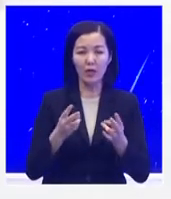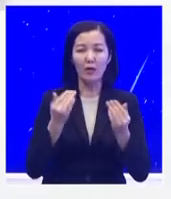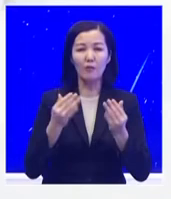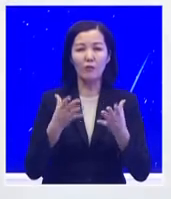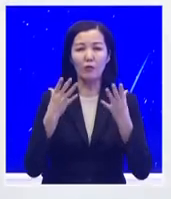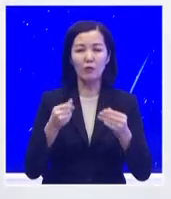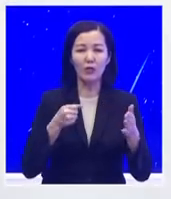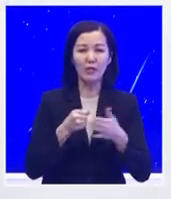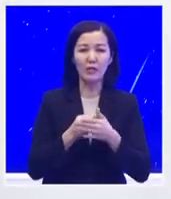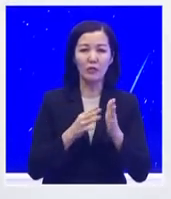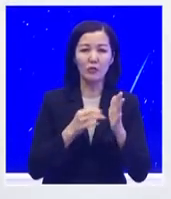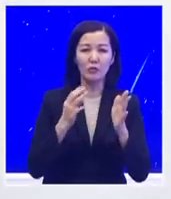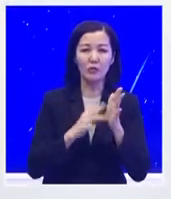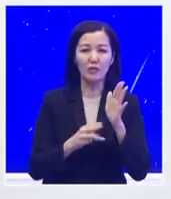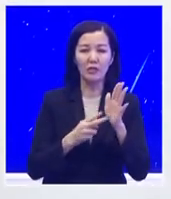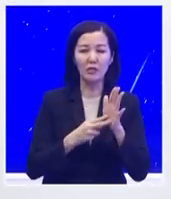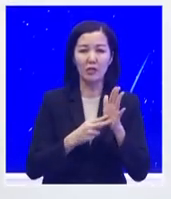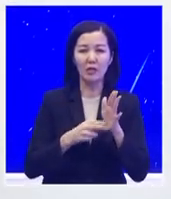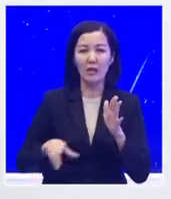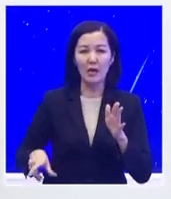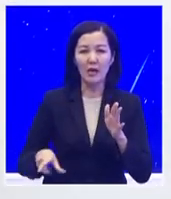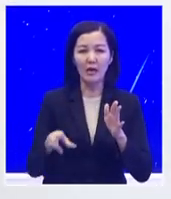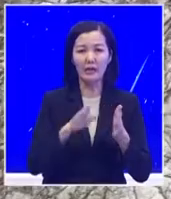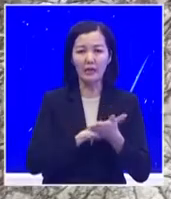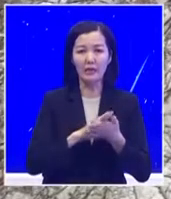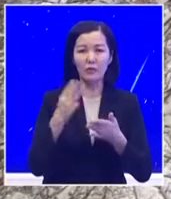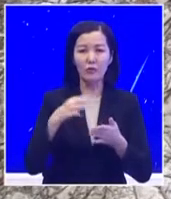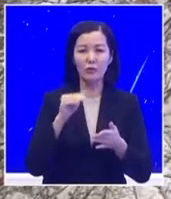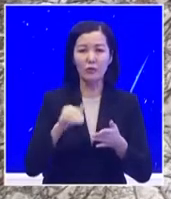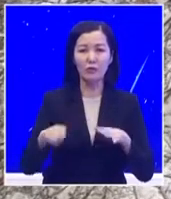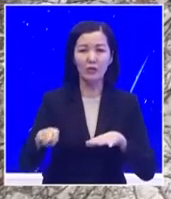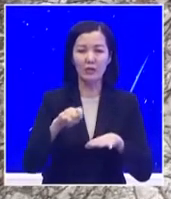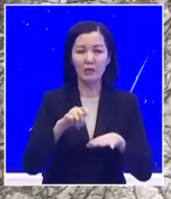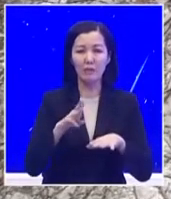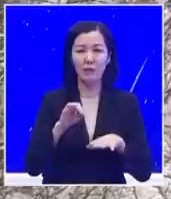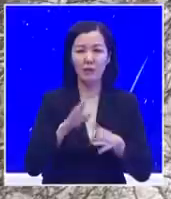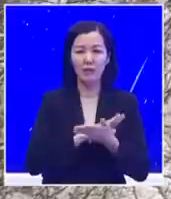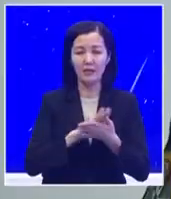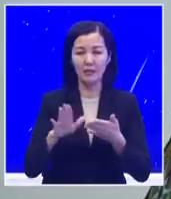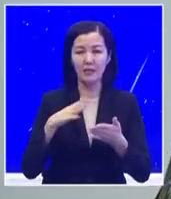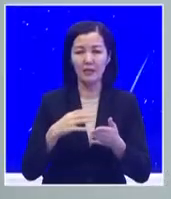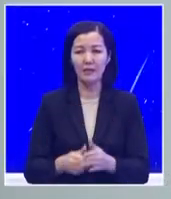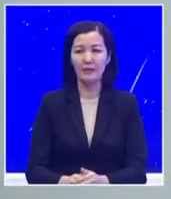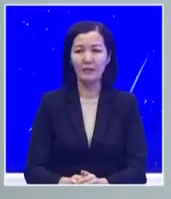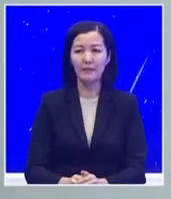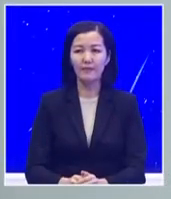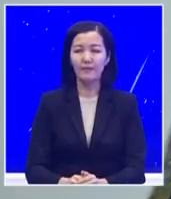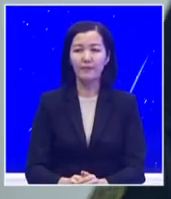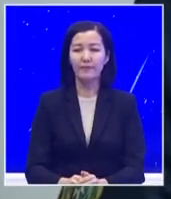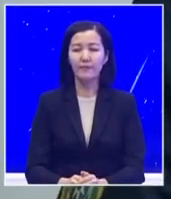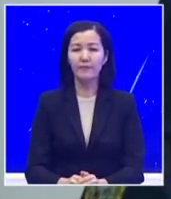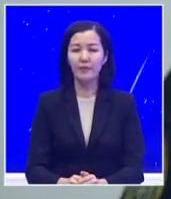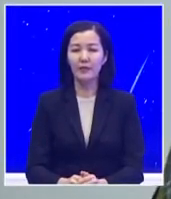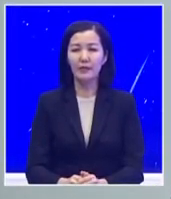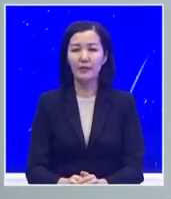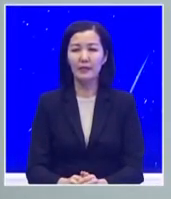дейін 987 шақырым арық тазартылып, 30 мың текше метр қардан аршылыпты. ДРГП «Қазгидромет» на февраль